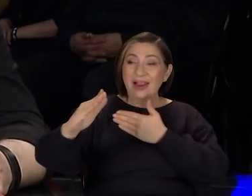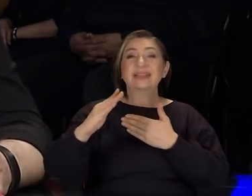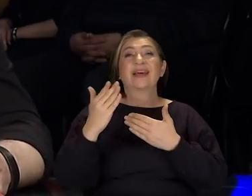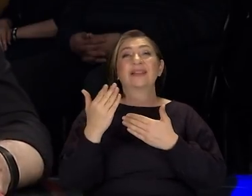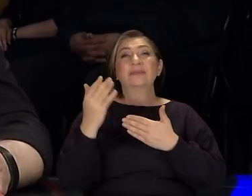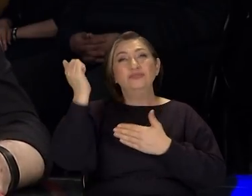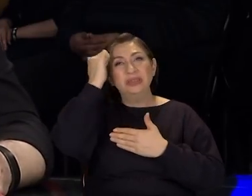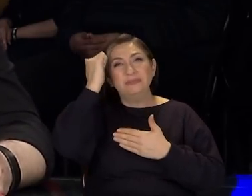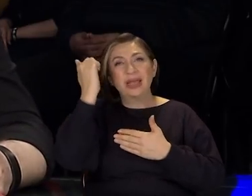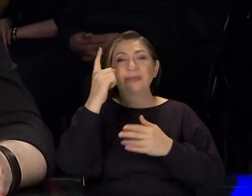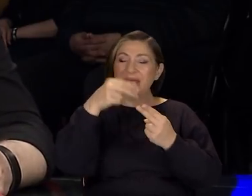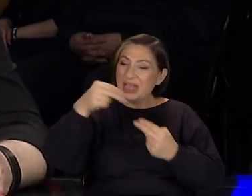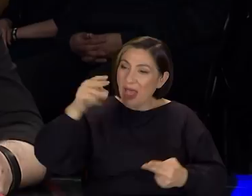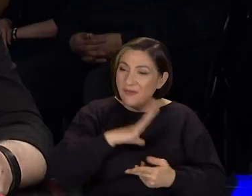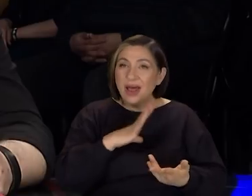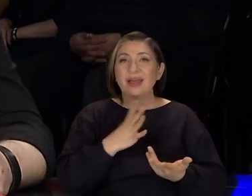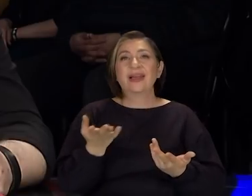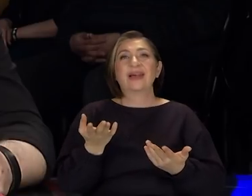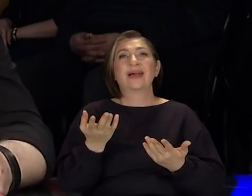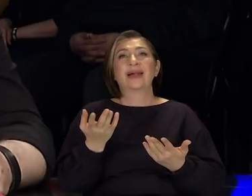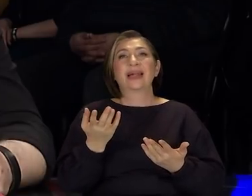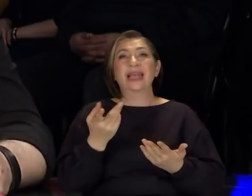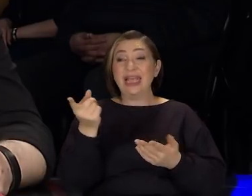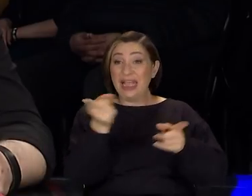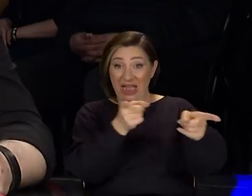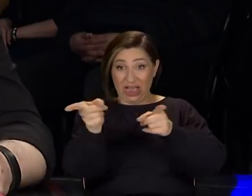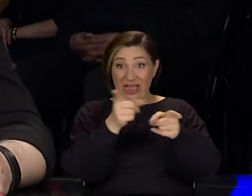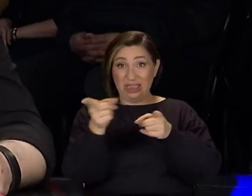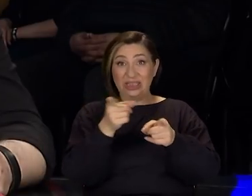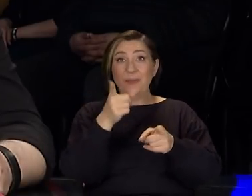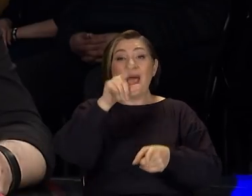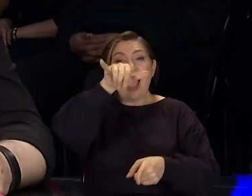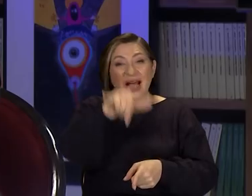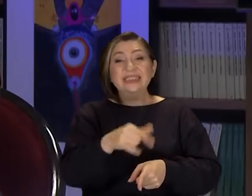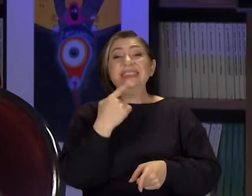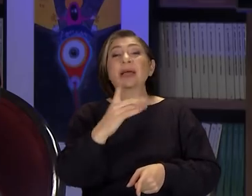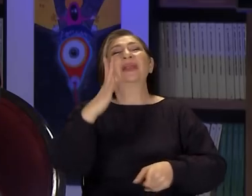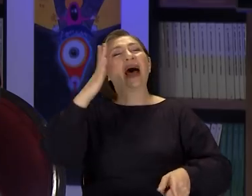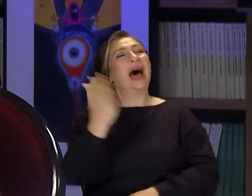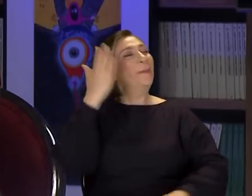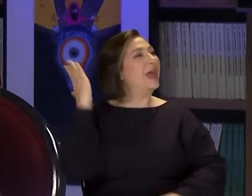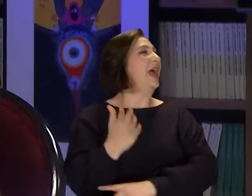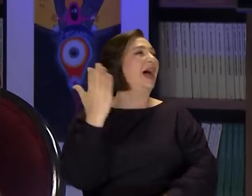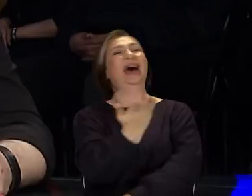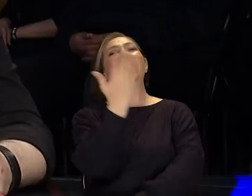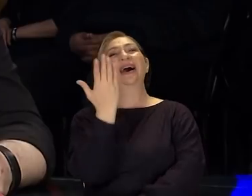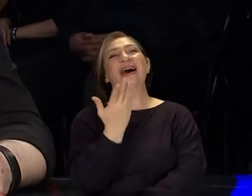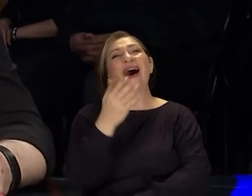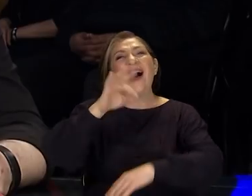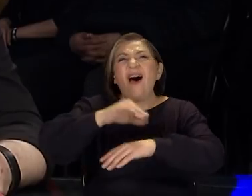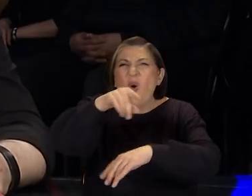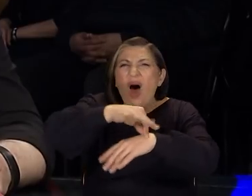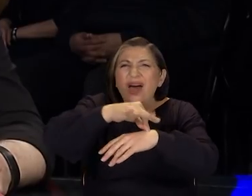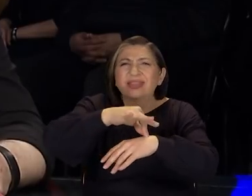ayrılıktan pişmanlık bir hikayesi var. İki kişinin arasında bir haklısın diyemeden ah be ah dediğimiz anlar vardır ya.